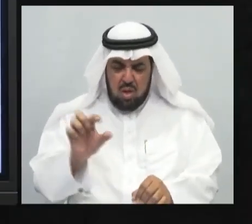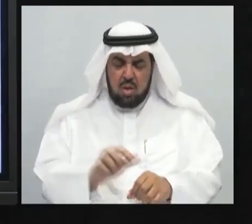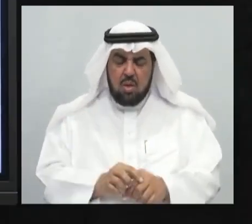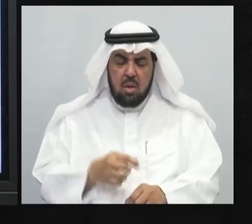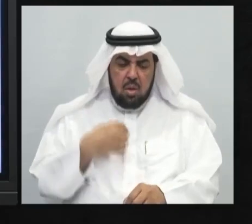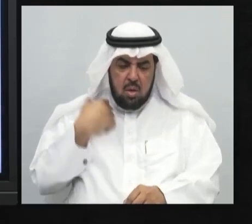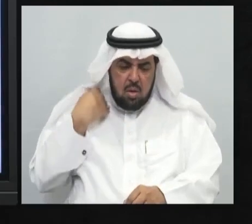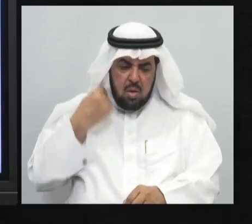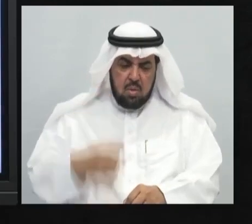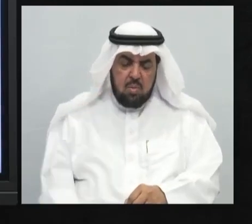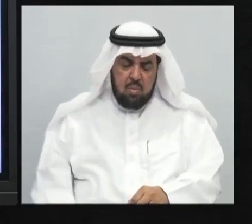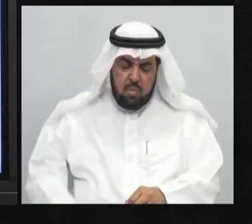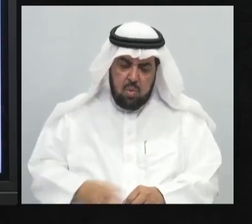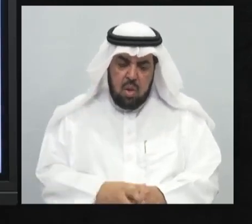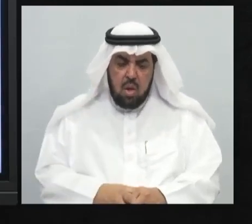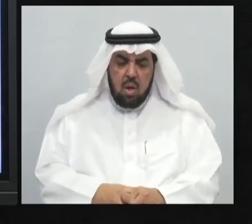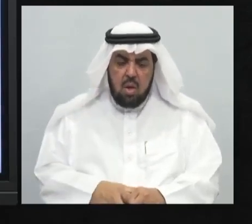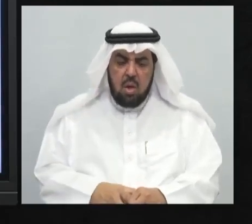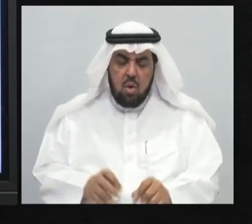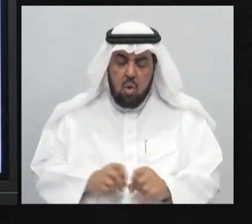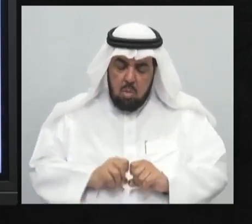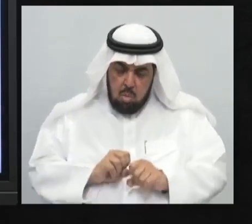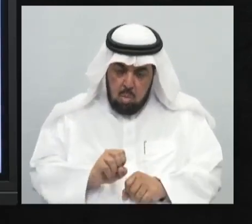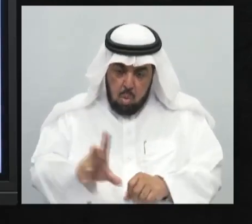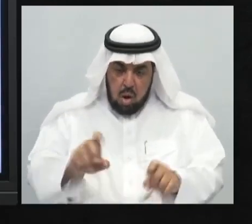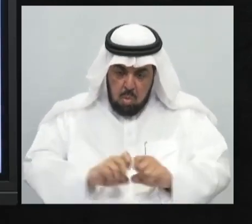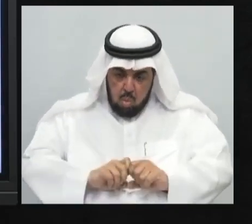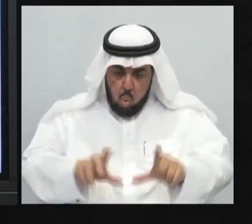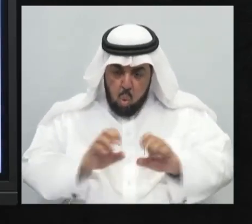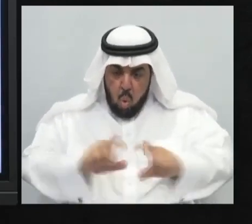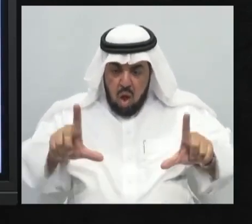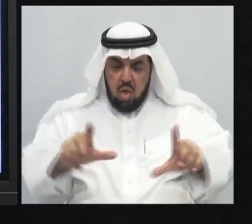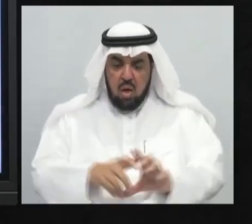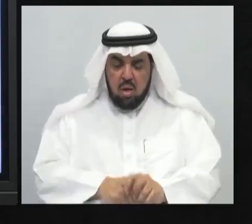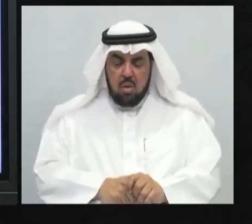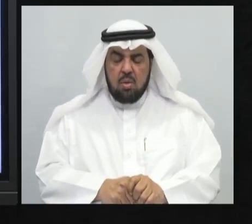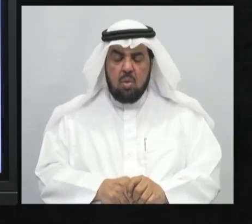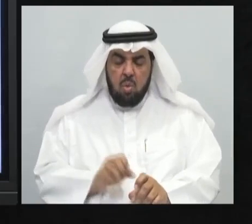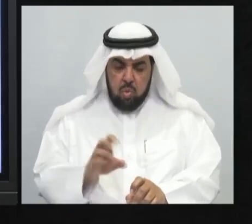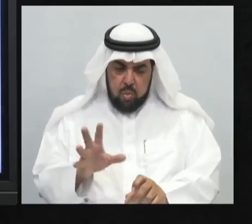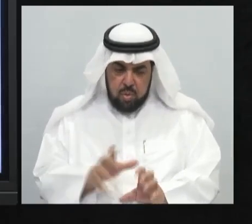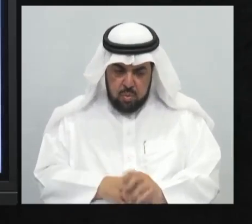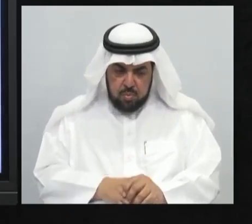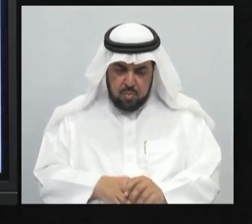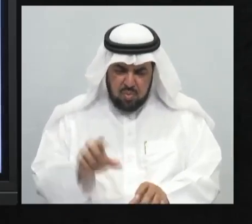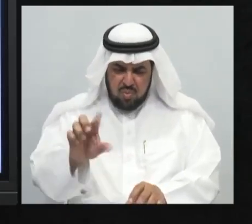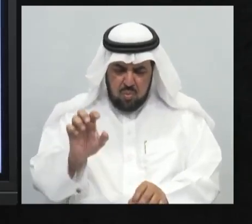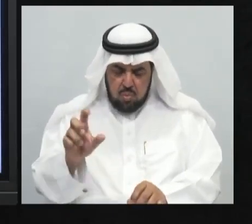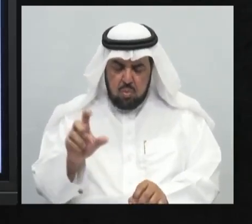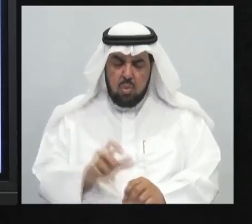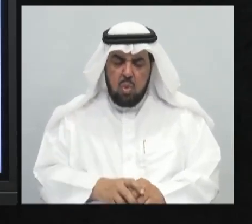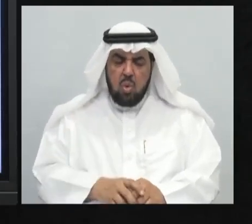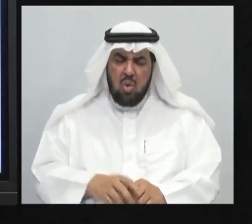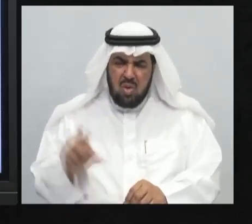مختصرا اذا يكون مباشر العنوان يكون مباشر للتقرير ويكون مختصر لا تضع العنوان